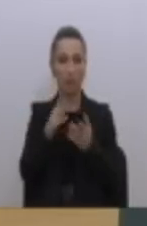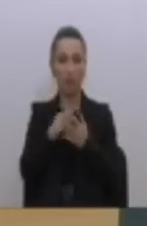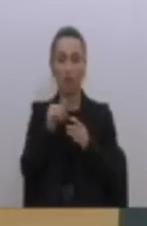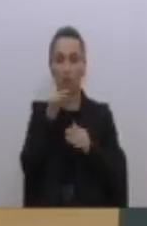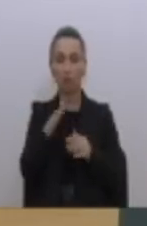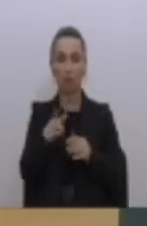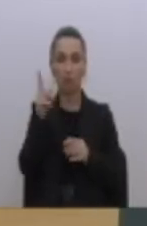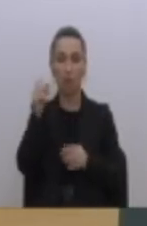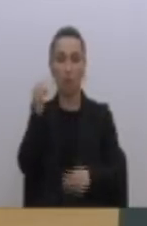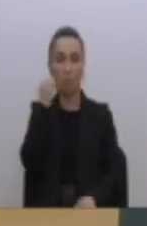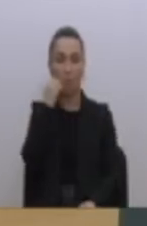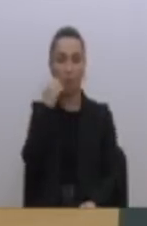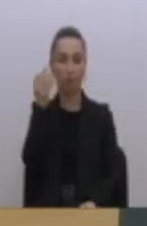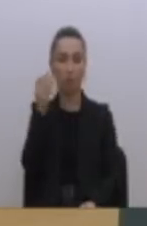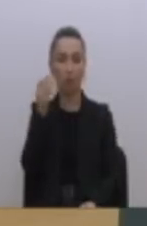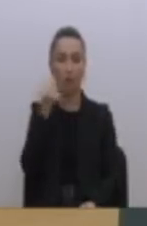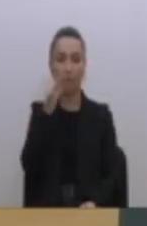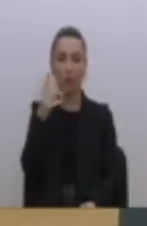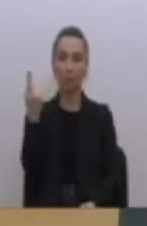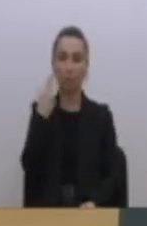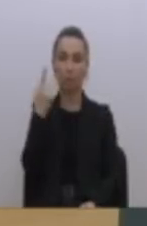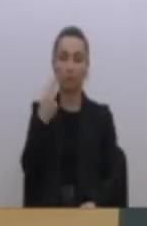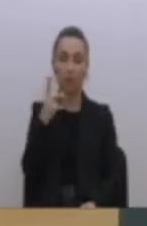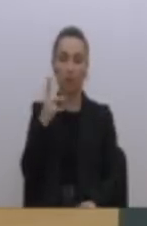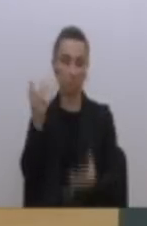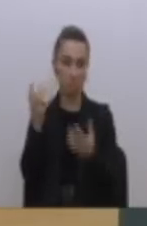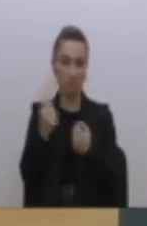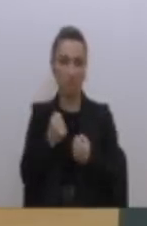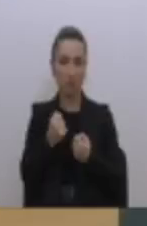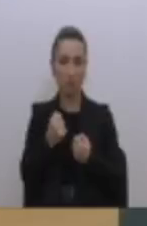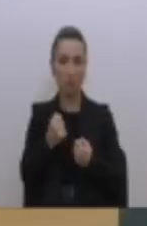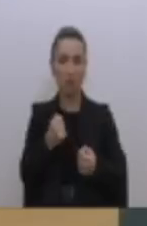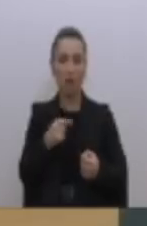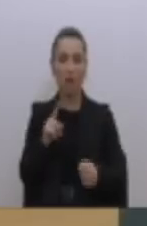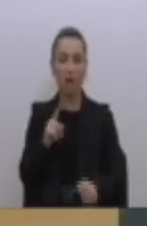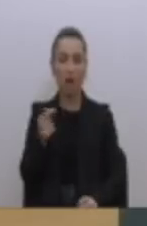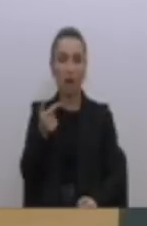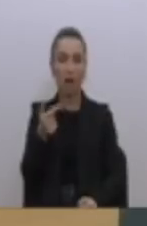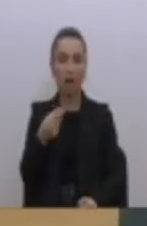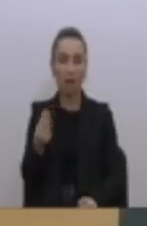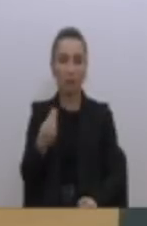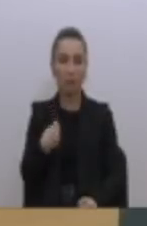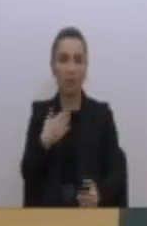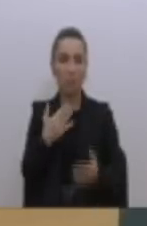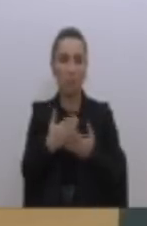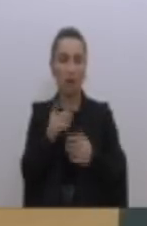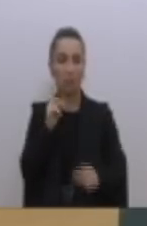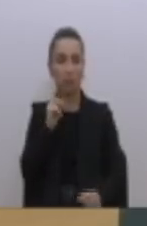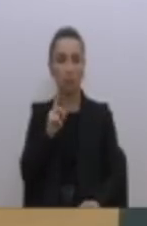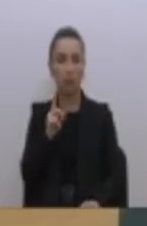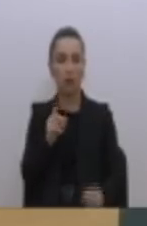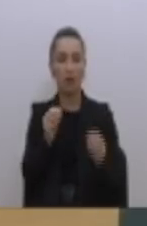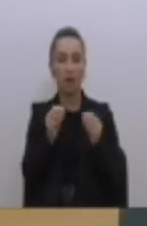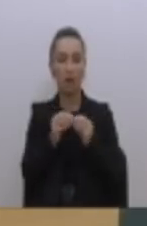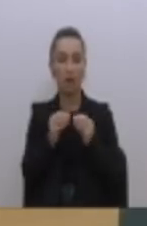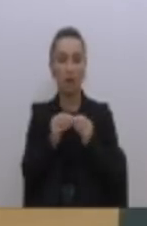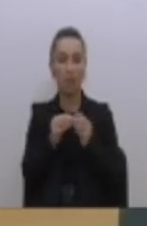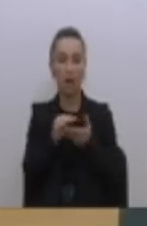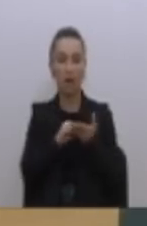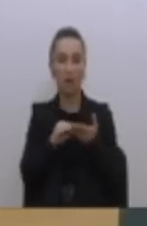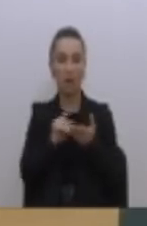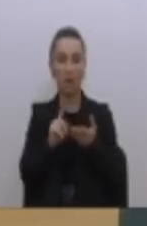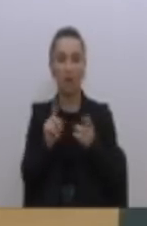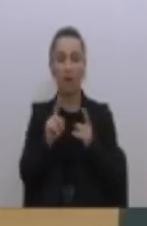ისინი მოსკოვი იყოს და ჩვენ იქიდან დირექტივები უნდა მივიღოთ. რა გარანტია მაქვს, რომ იგივე არ მოხდება, რაღაცას